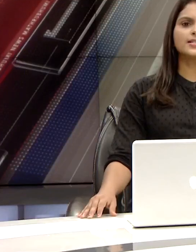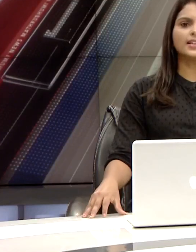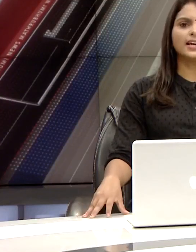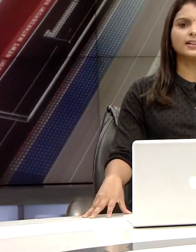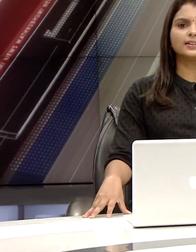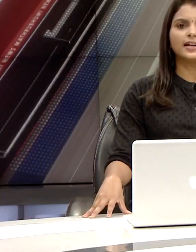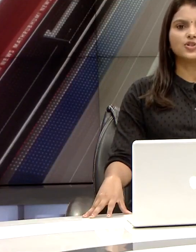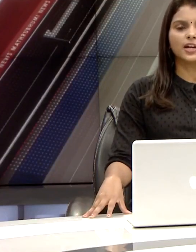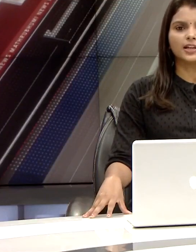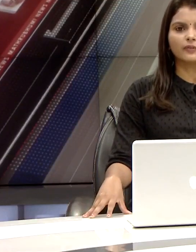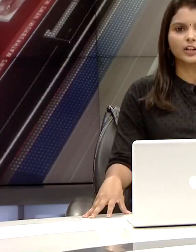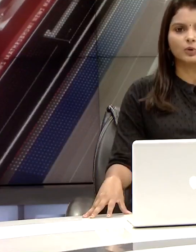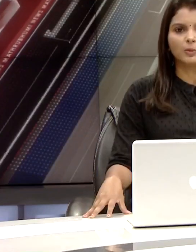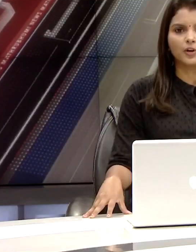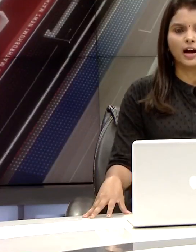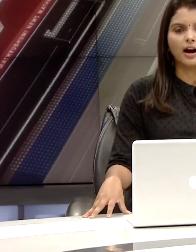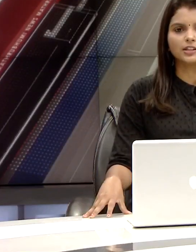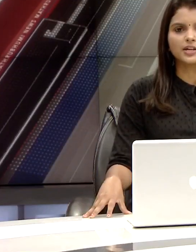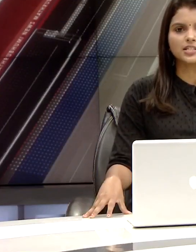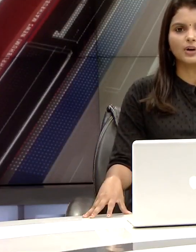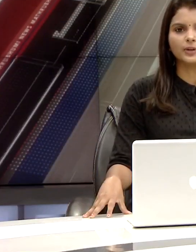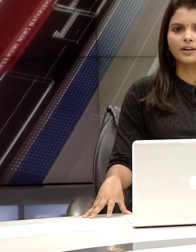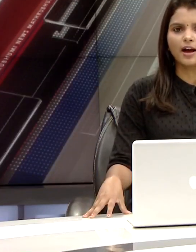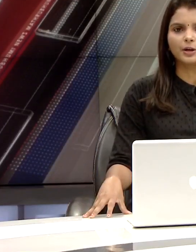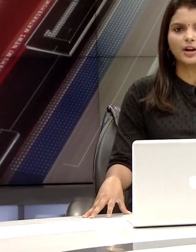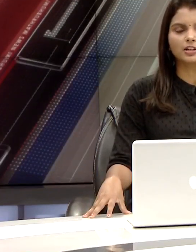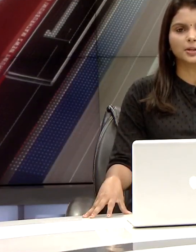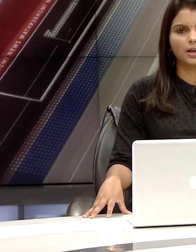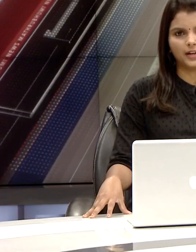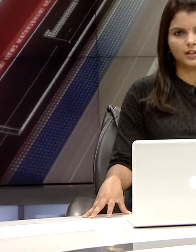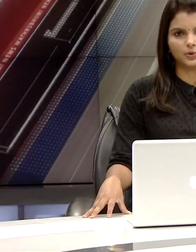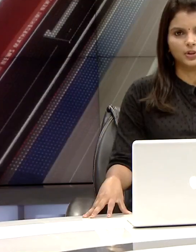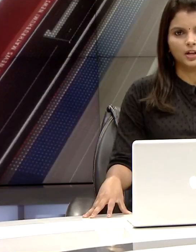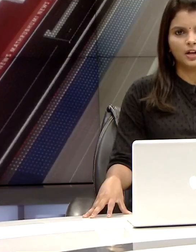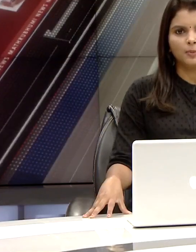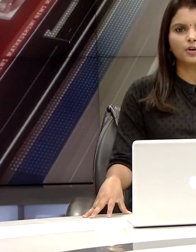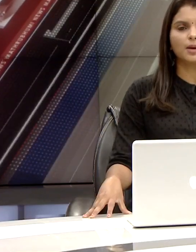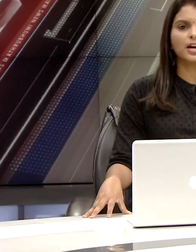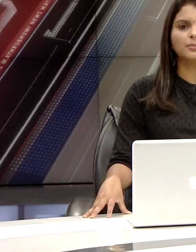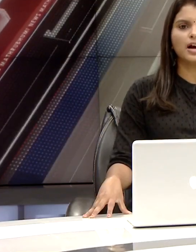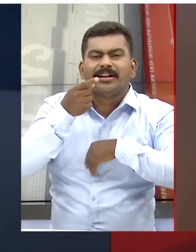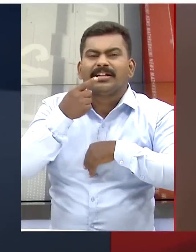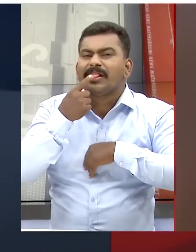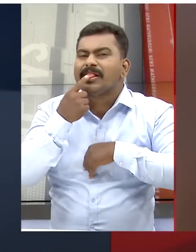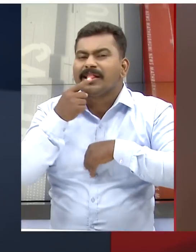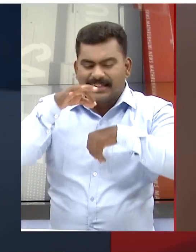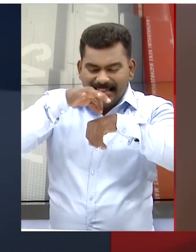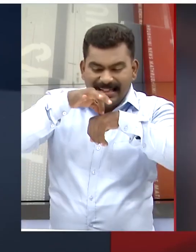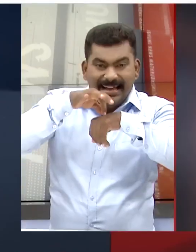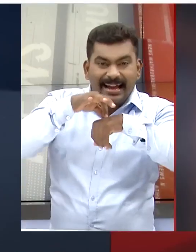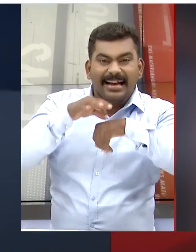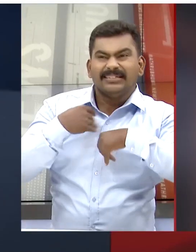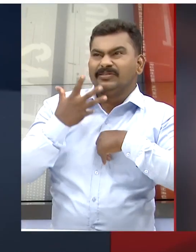വയനാട് ചെതലയത്ത് തേൻ ശേഖരിക്കാൻ വനത്തിനുള്ളിൽ പോയ ആദിവാസി യുവാവിന് കരടിയുടെ ആക്രമണത്തിൽ പരിക്കേറ്റു. പുഗലമാളം കാട്ടുനായ്ക്ക